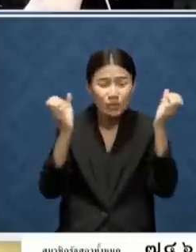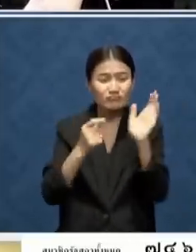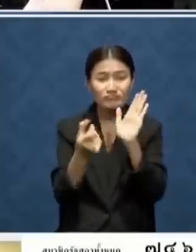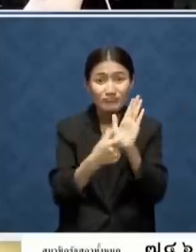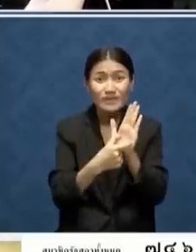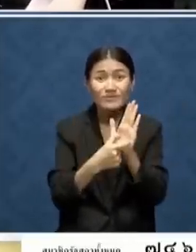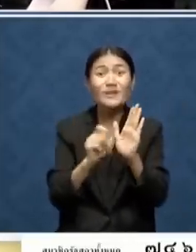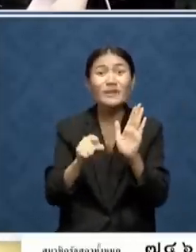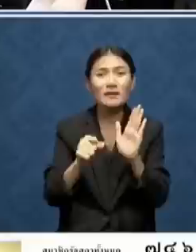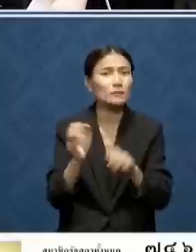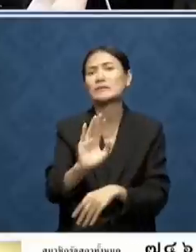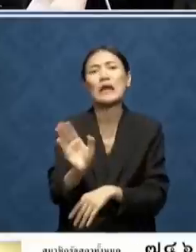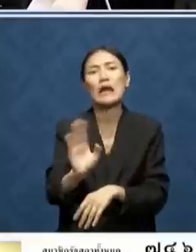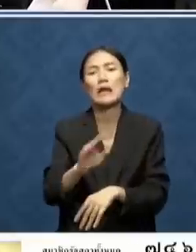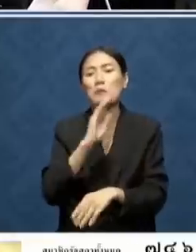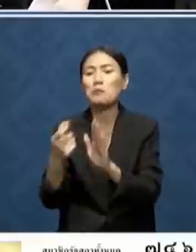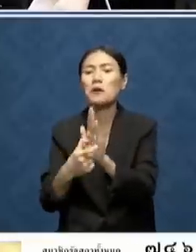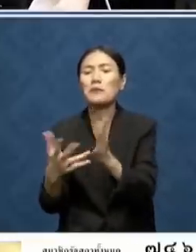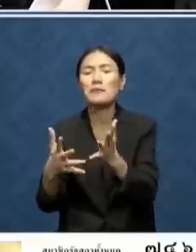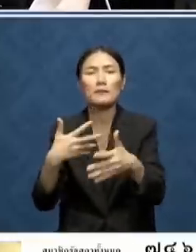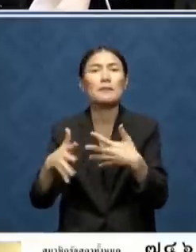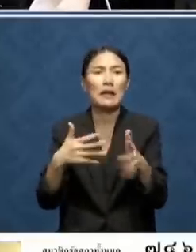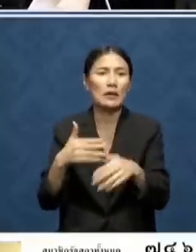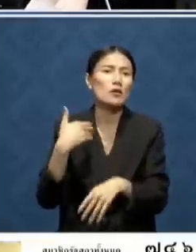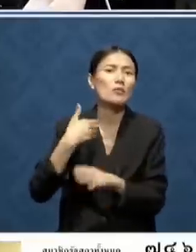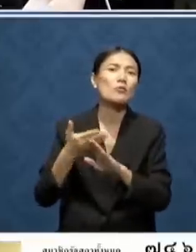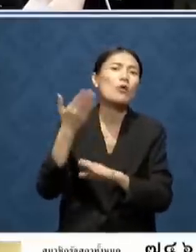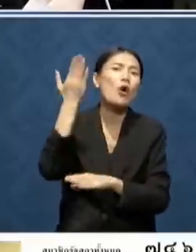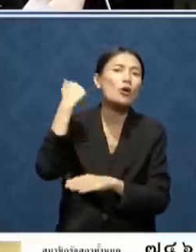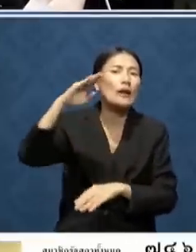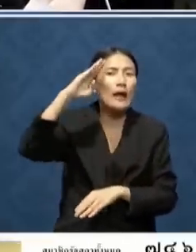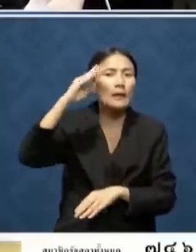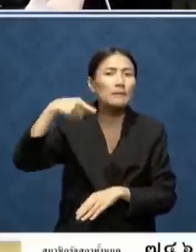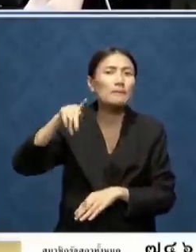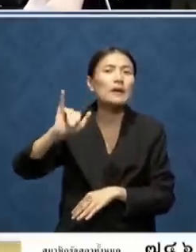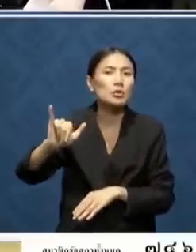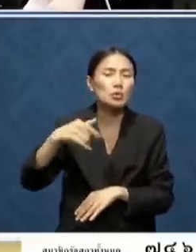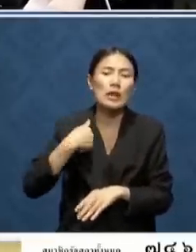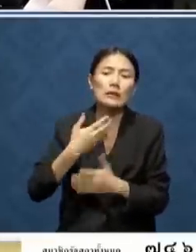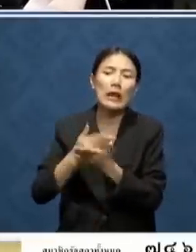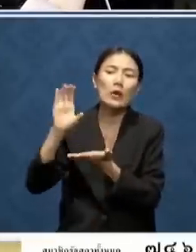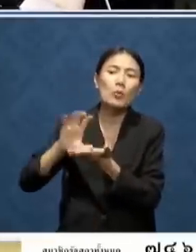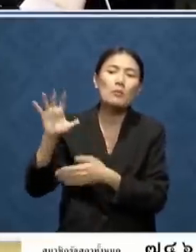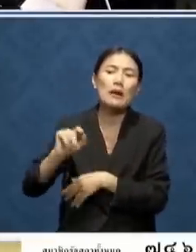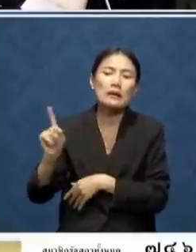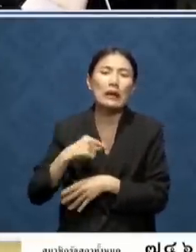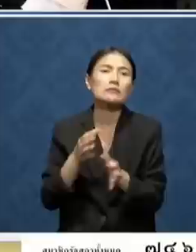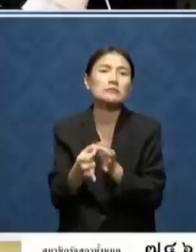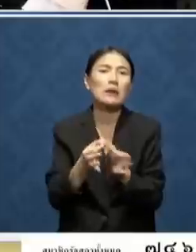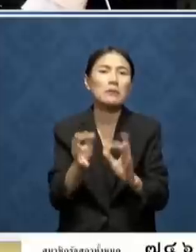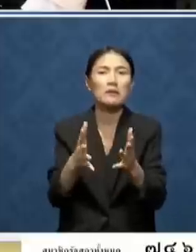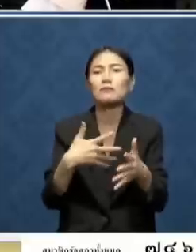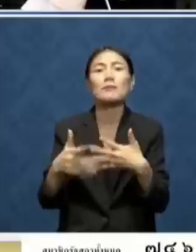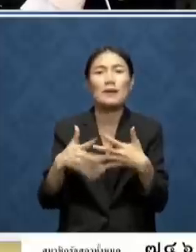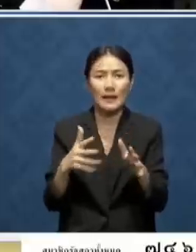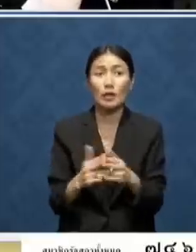คะเพราะถึงไม่ระบุก็ไม่เป็นไรนะคะตอนสมัยคุณประยุทธ์แถลงก็ไม่ได้ระบุแหล่งที่มาของเงินก็ไม่เห็นจะโดนอะไรนะคะแหล่งที่มาสำคัญ